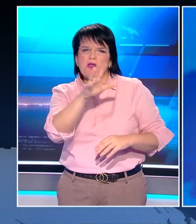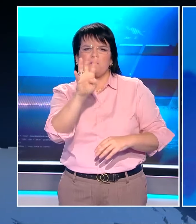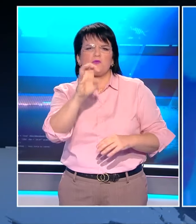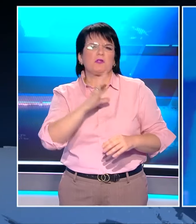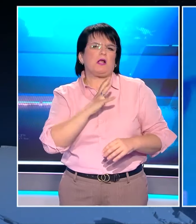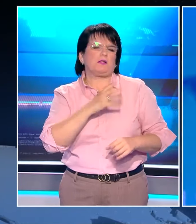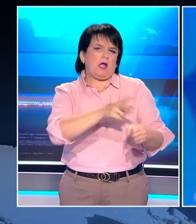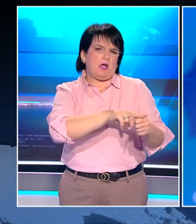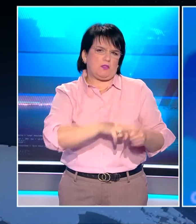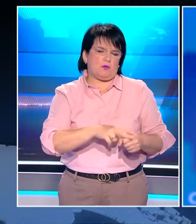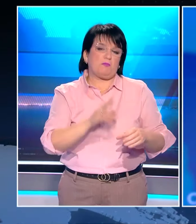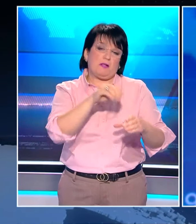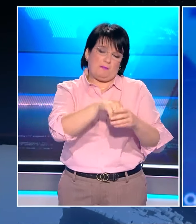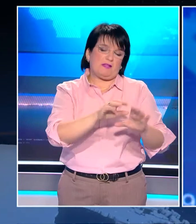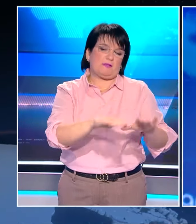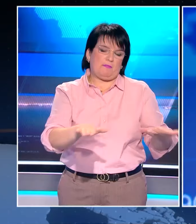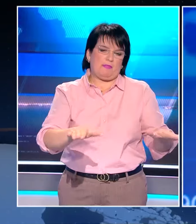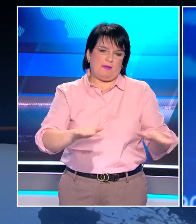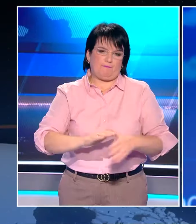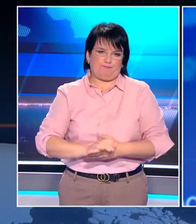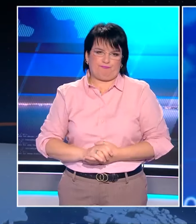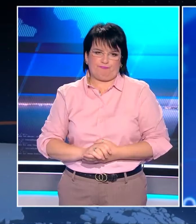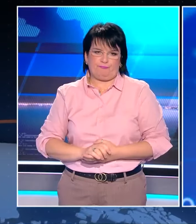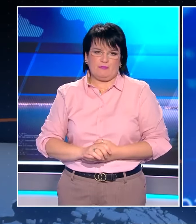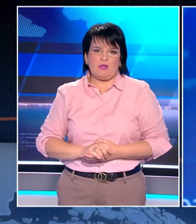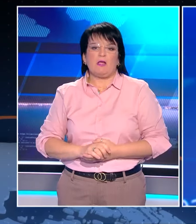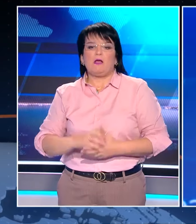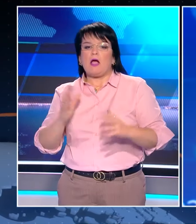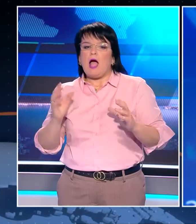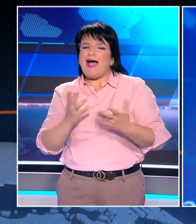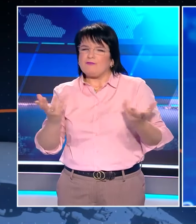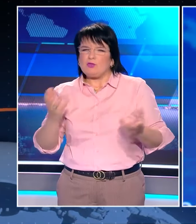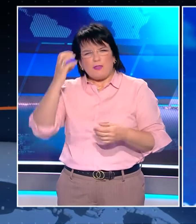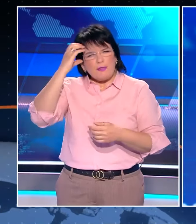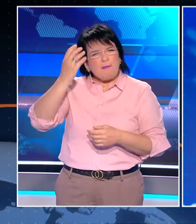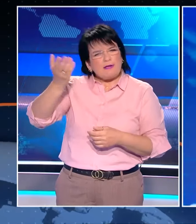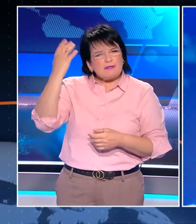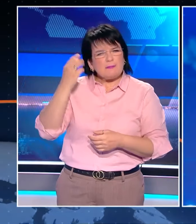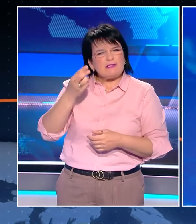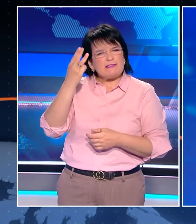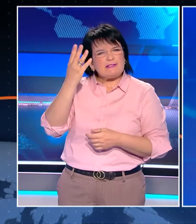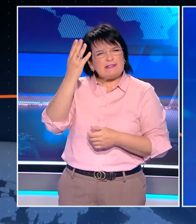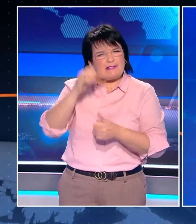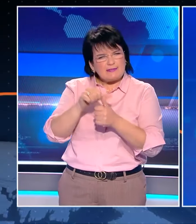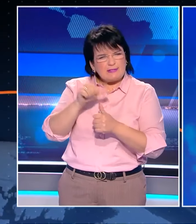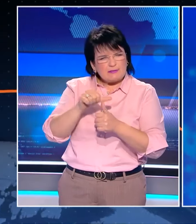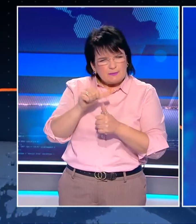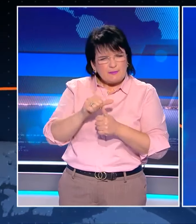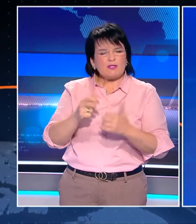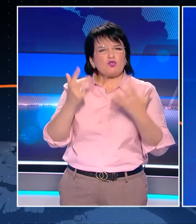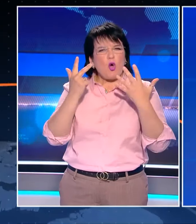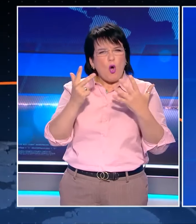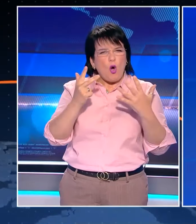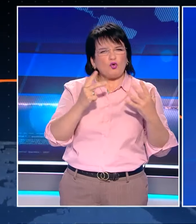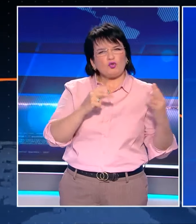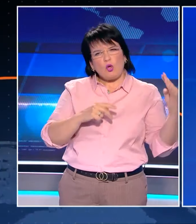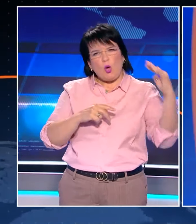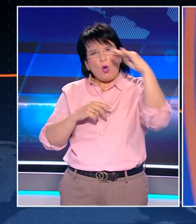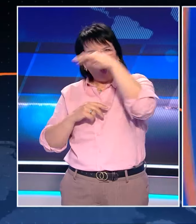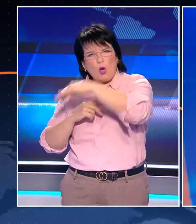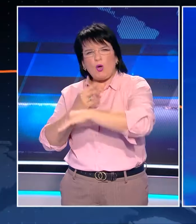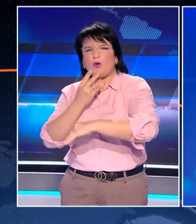40 άνθρωποι, μεταξύ των οποίων και μικρά παιδιά. Η επίθεση ήρθε ως αντίπινα έπειτα από την εκτόξευση 8 ρουκετών στο